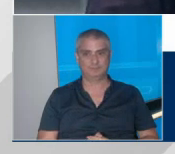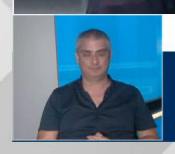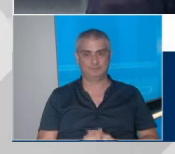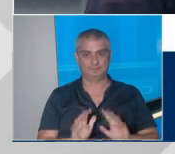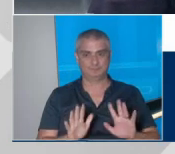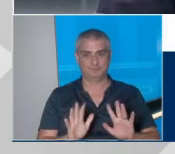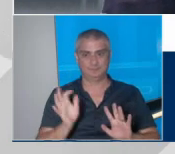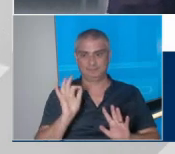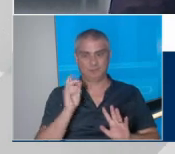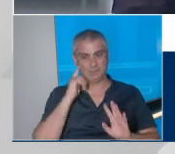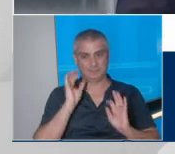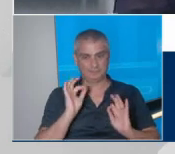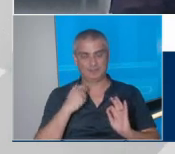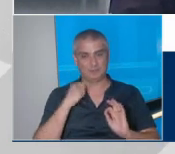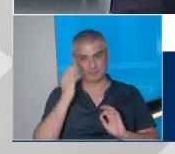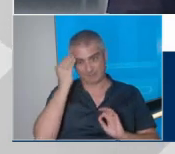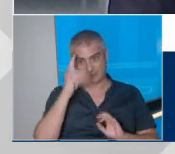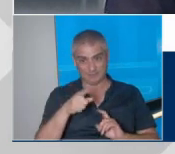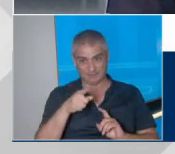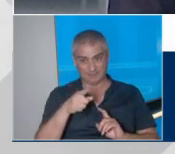תראה, הסיכוי סביר, אנחנו צריכים להזכיר